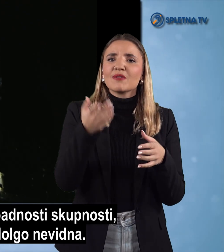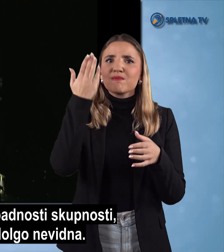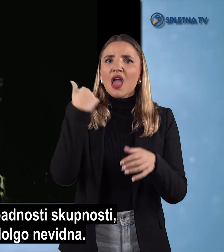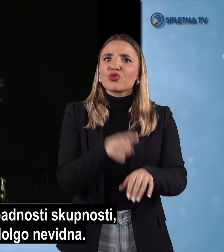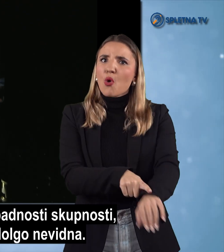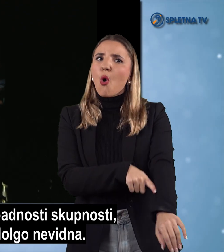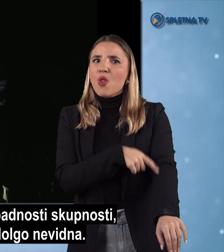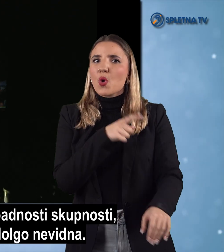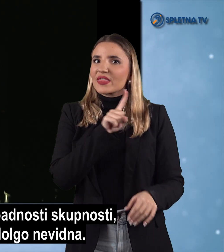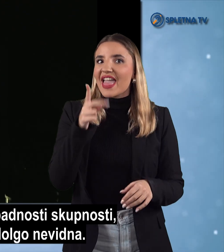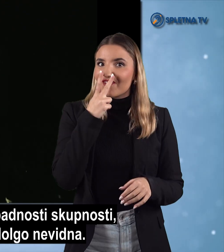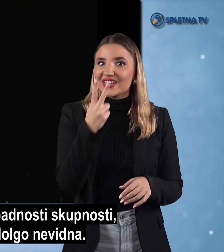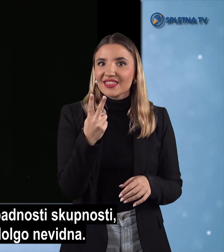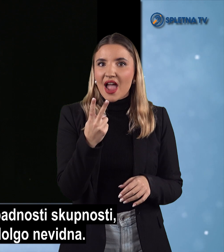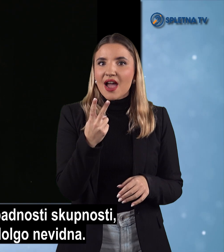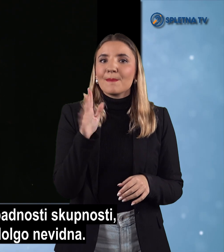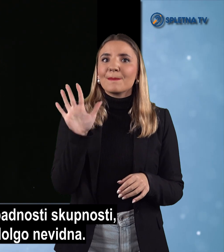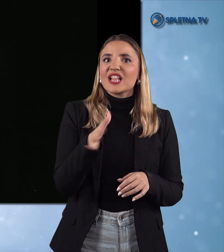nevidna.